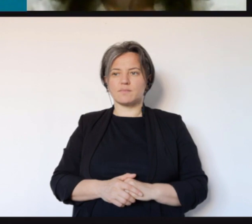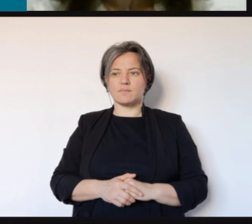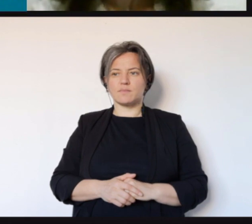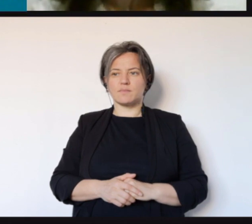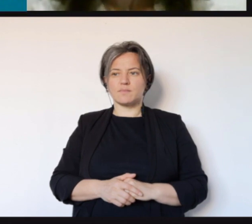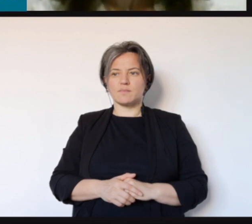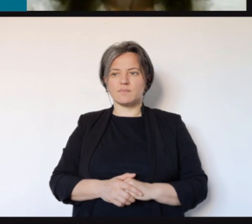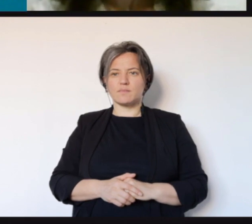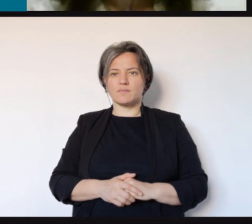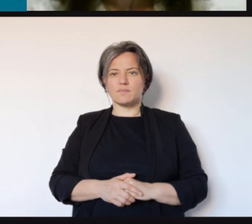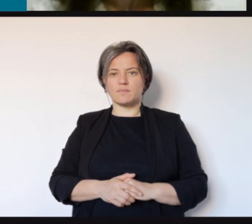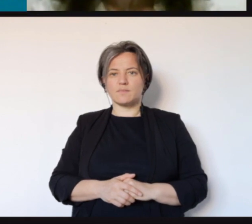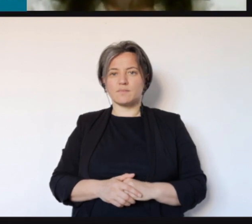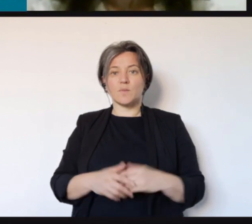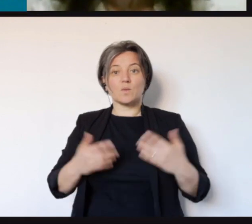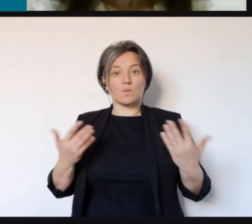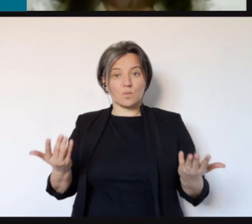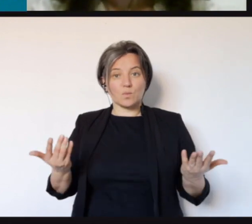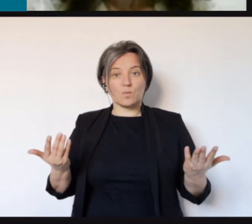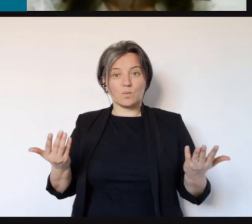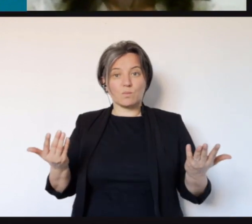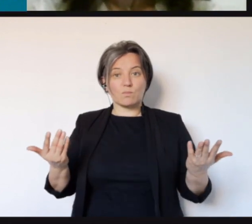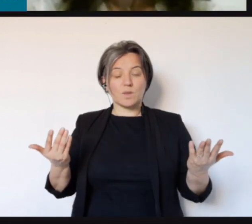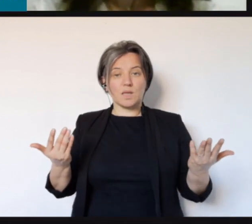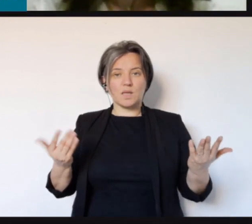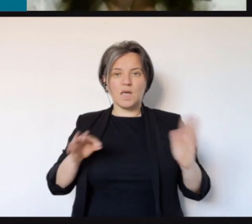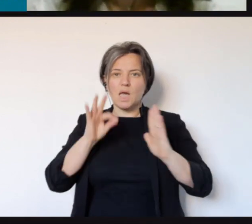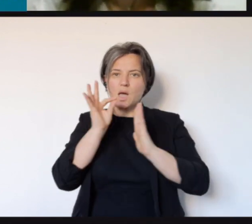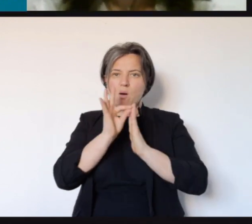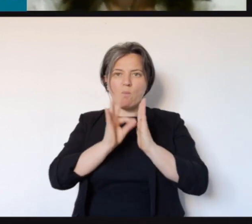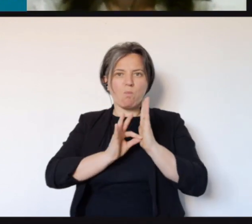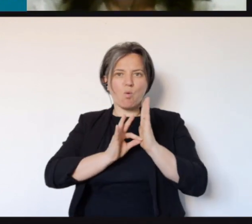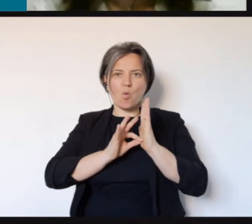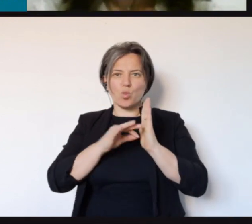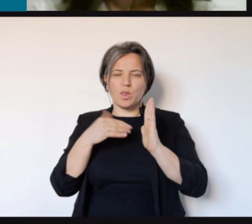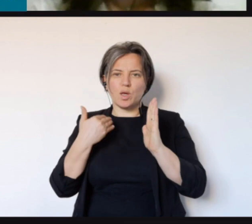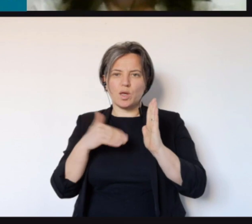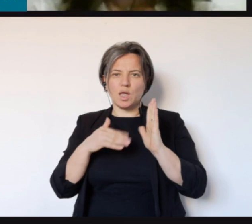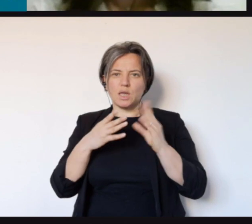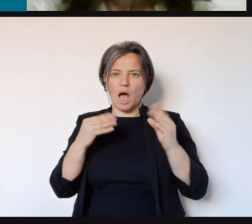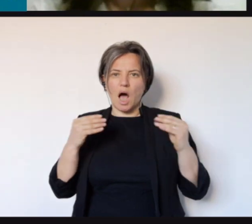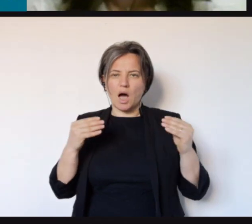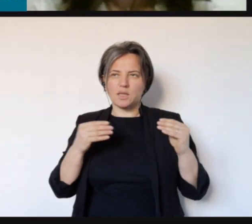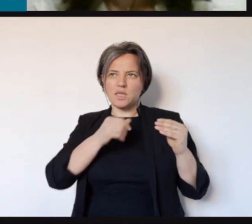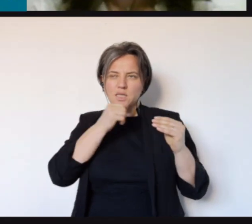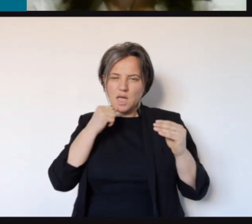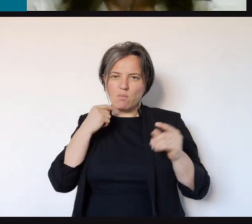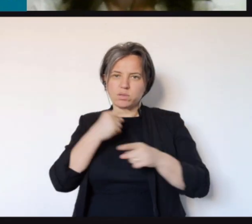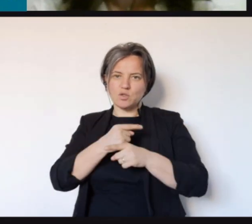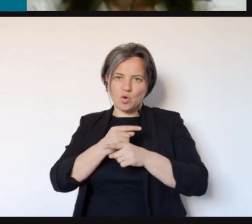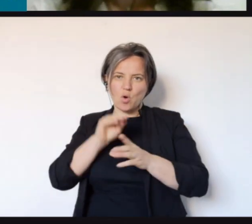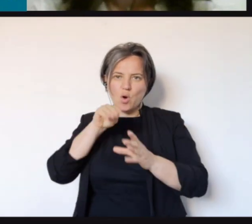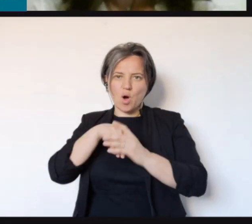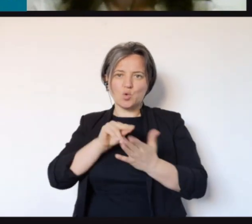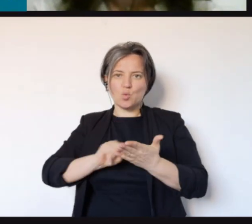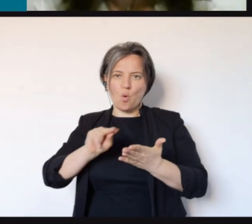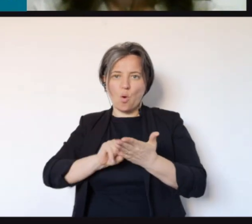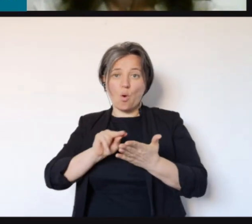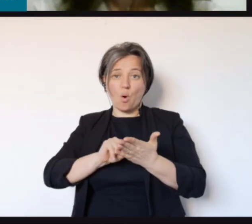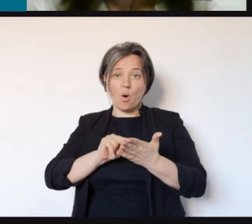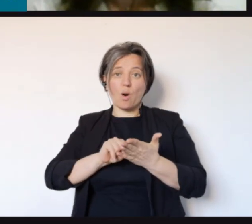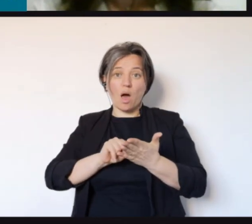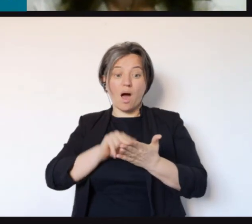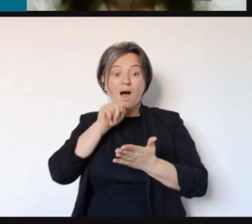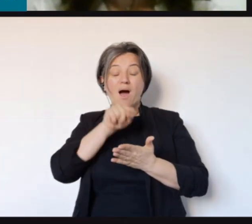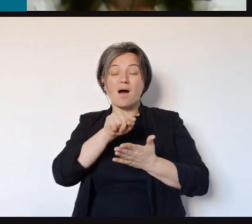coetanei rispetto a un adulto. Cioè, sono tanti elementi che fanno scuola e